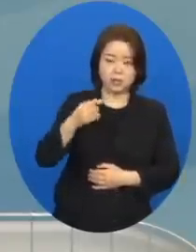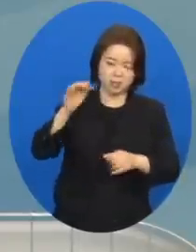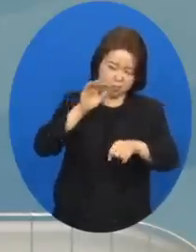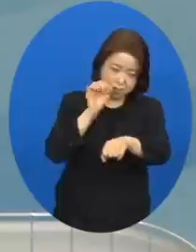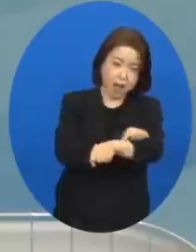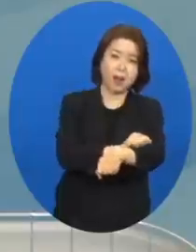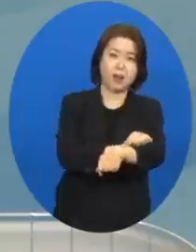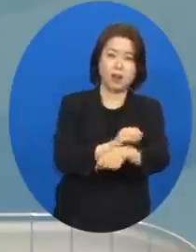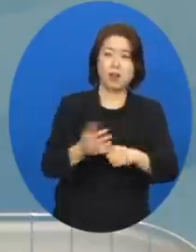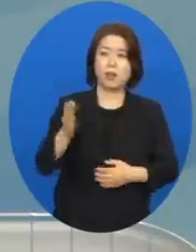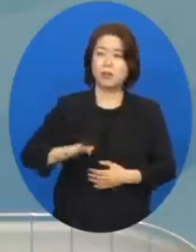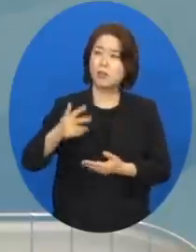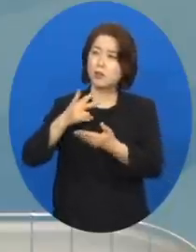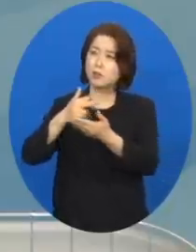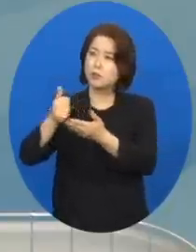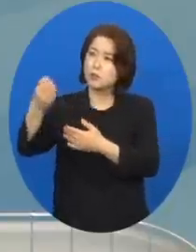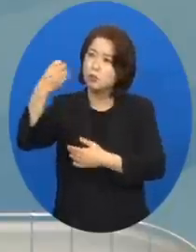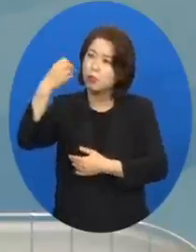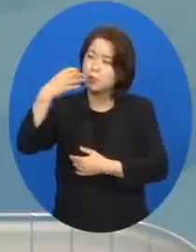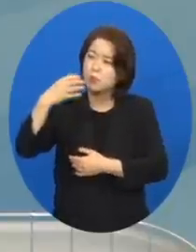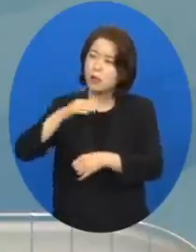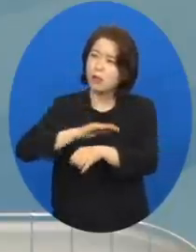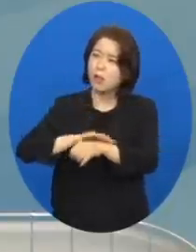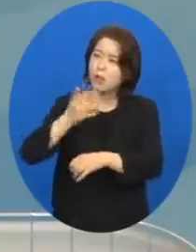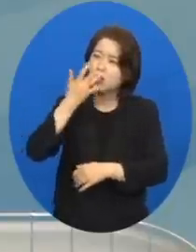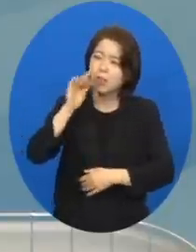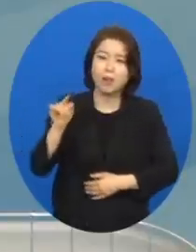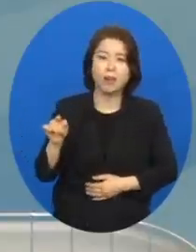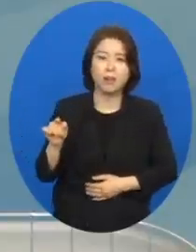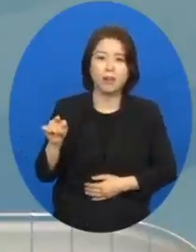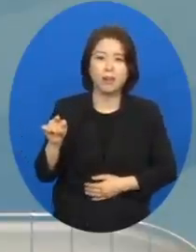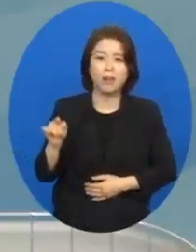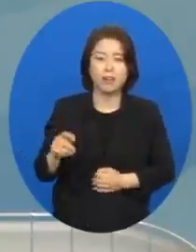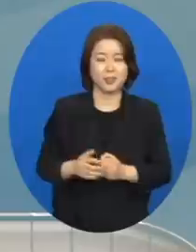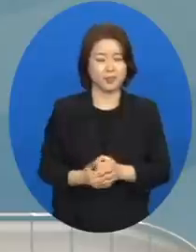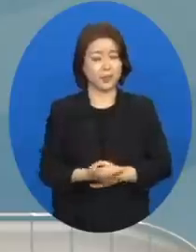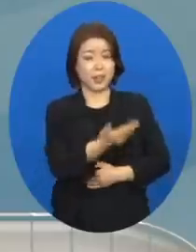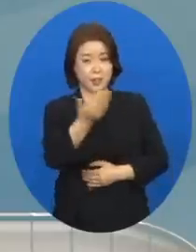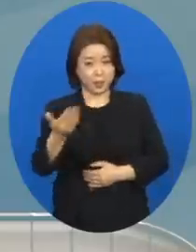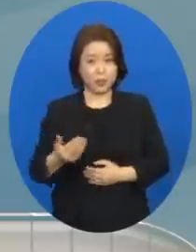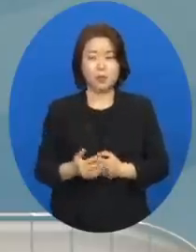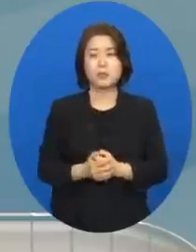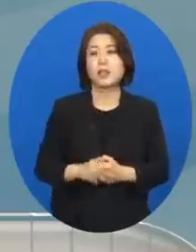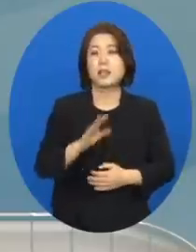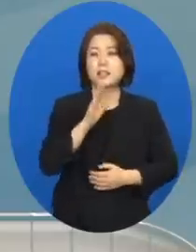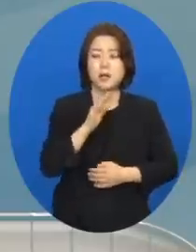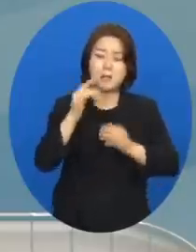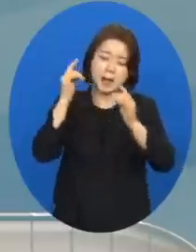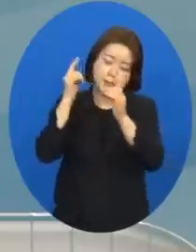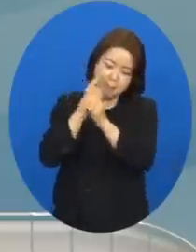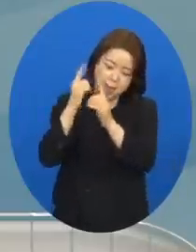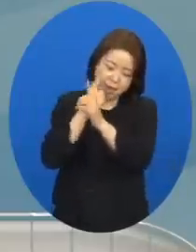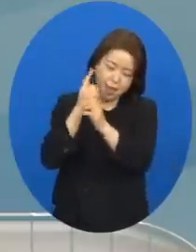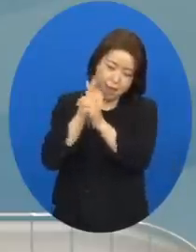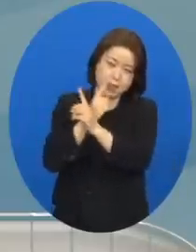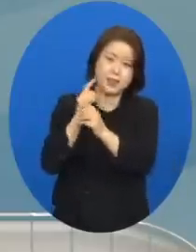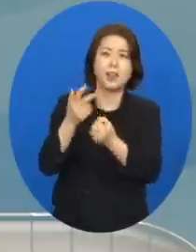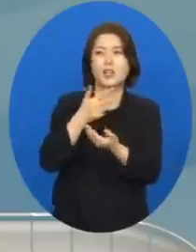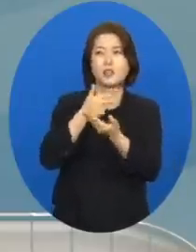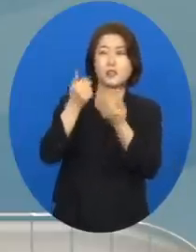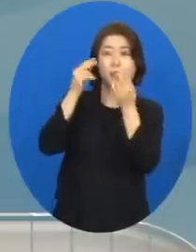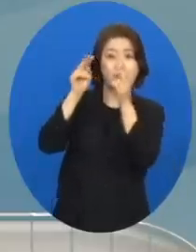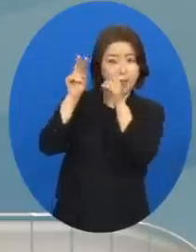주님이 말씀하시는 것은 잘 모르겠어. 근데 여러분, 정말 매일 주님을